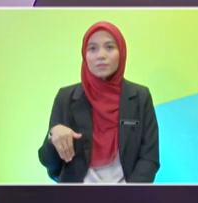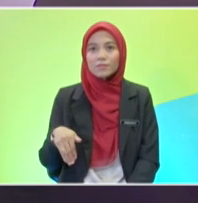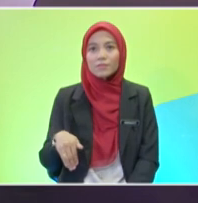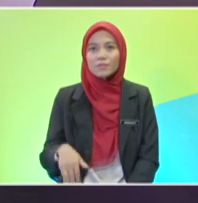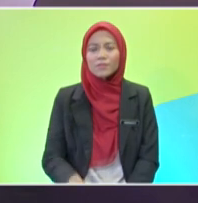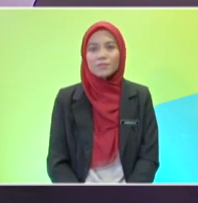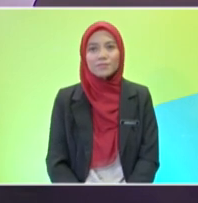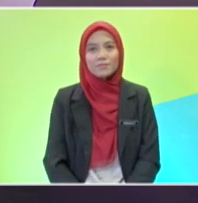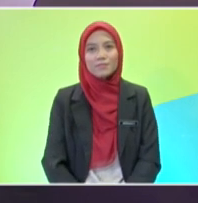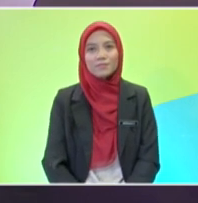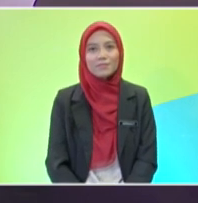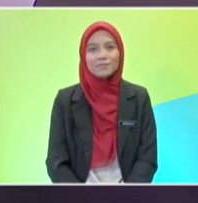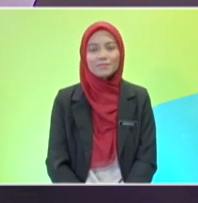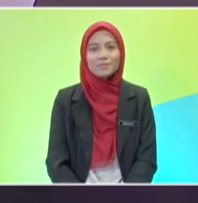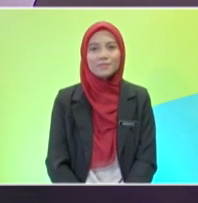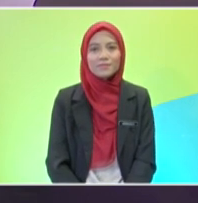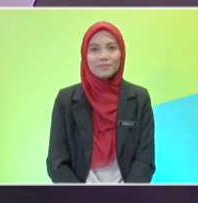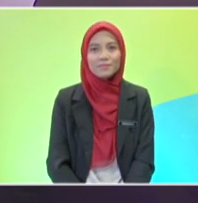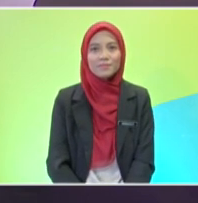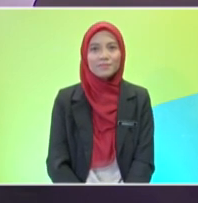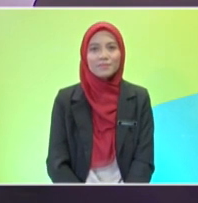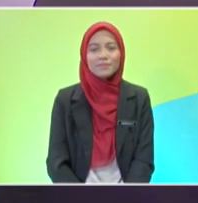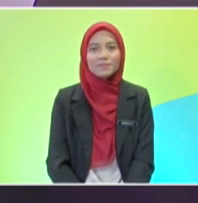cuman satu tahun di situ